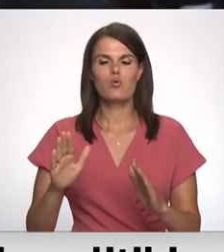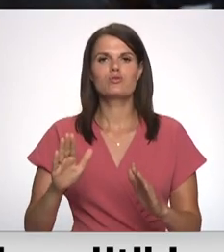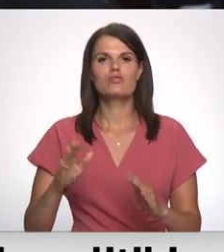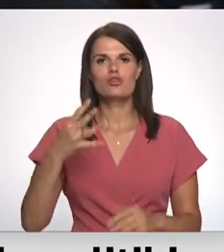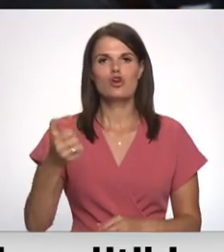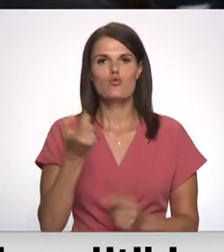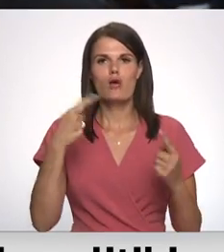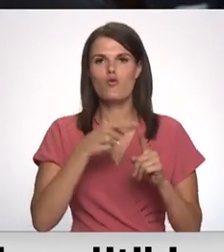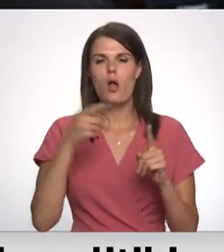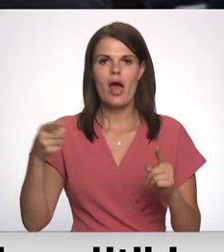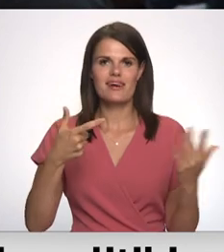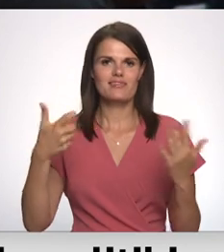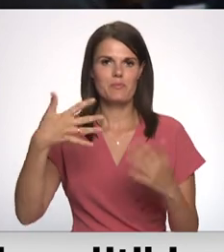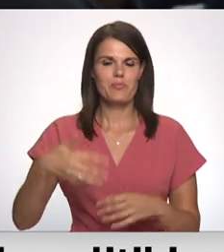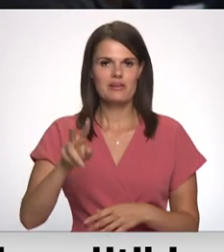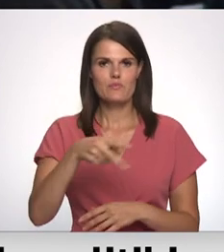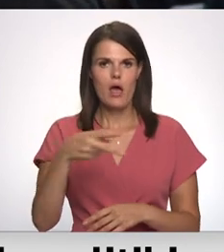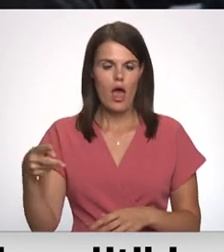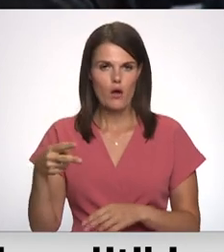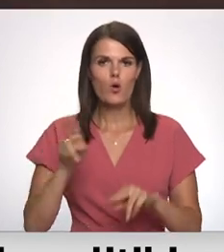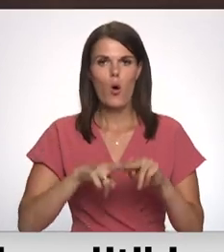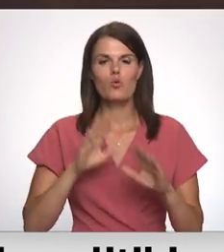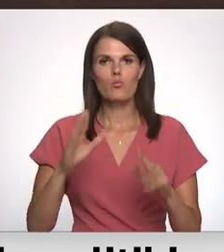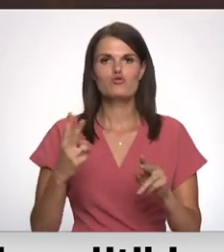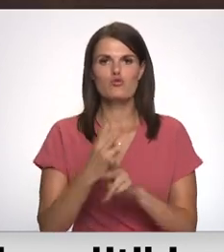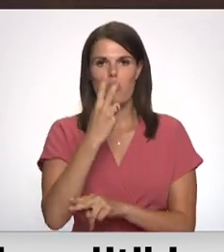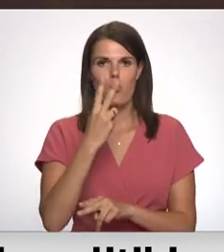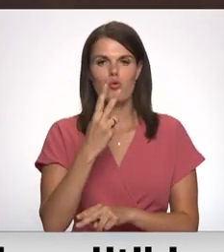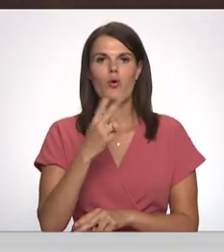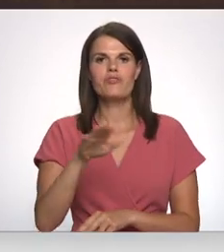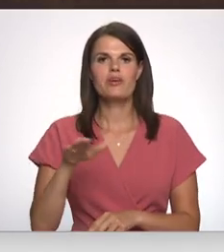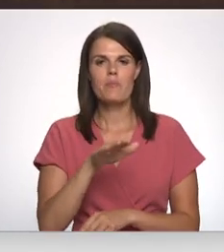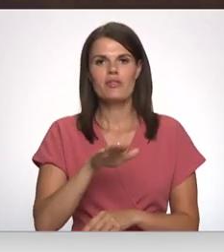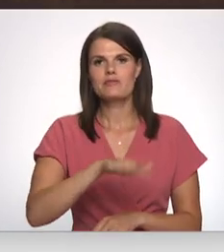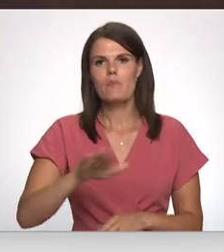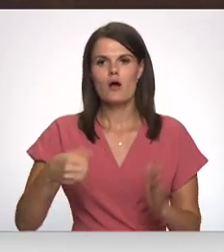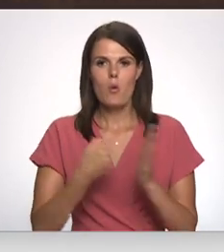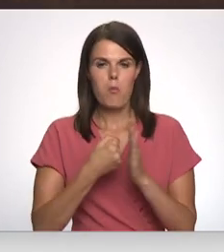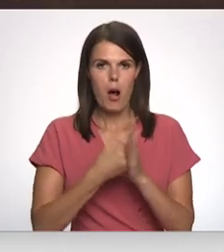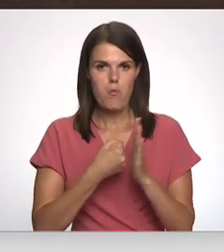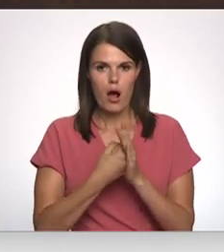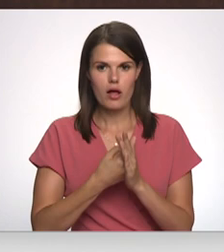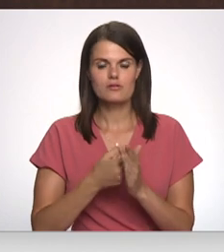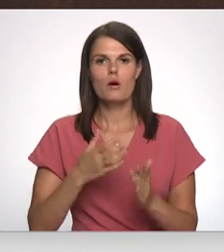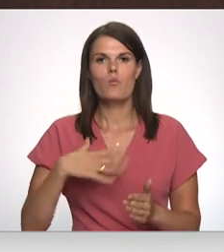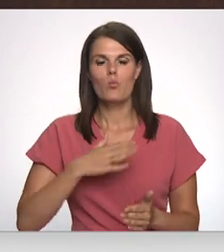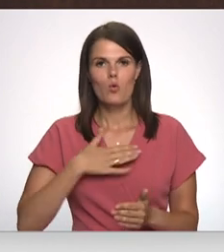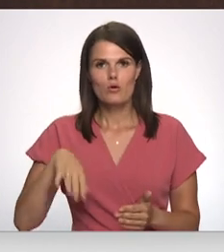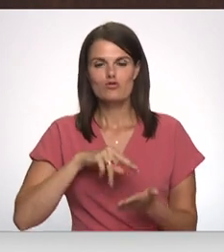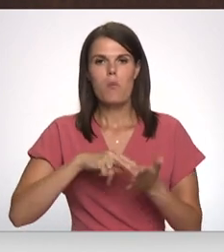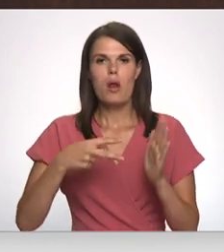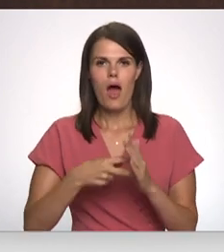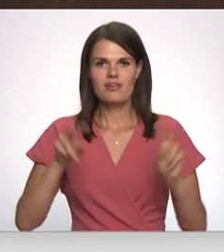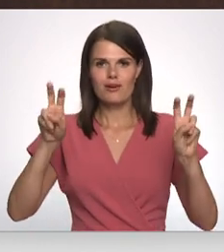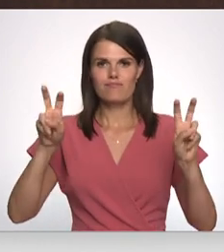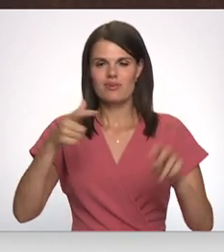Tāpat tikšot dubultoti ģimenes bērnu pabalsti. Plāns 3x 750 ir tas, par ko